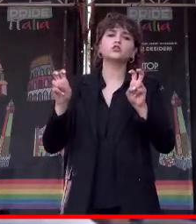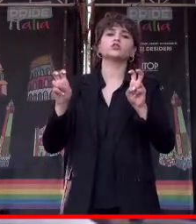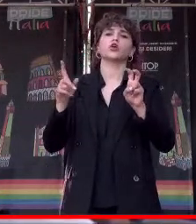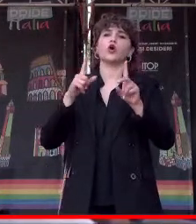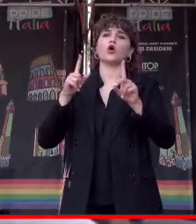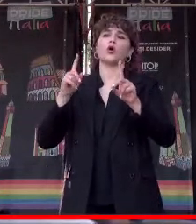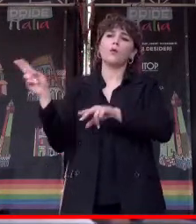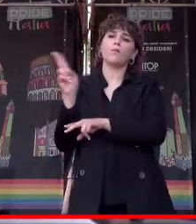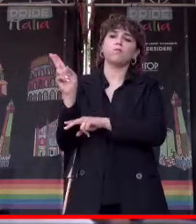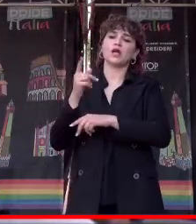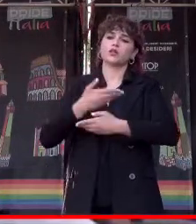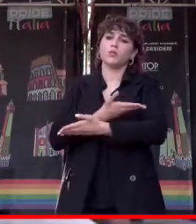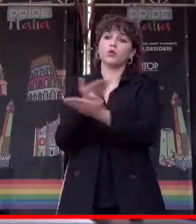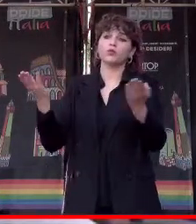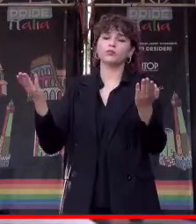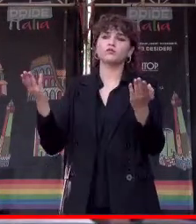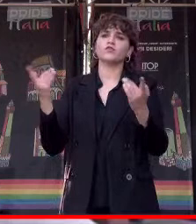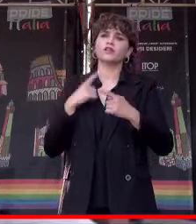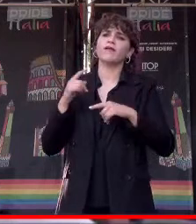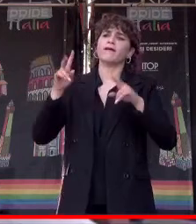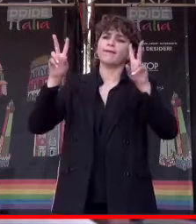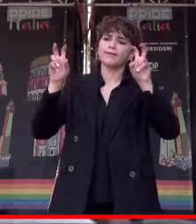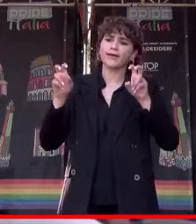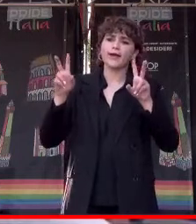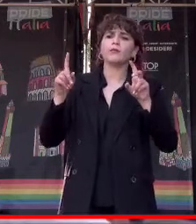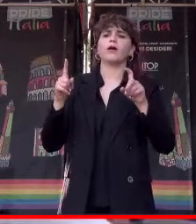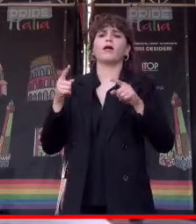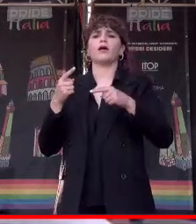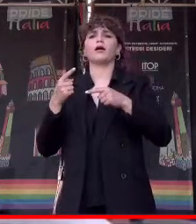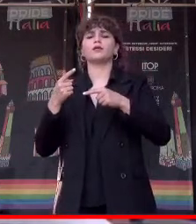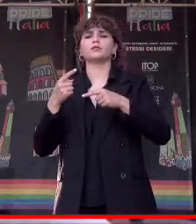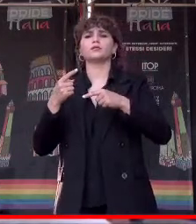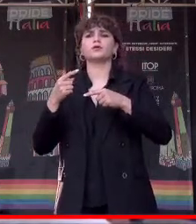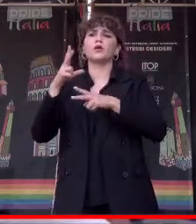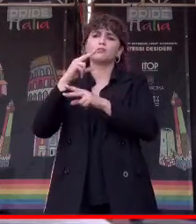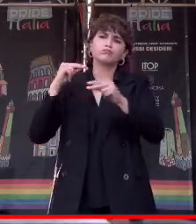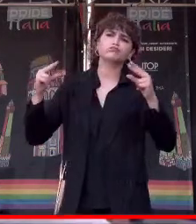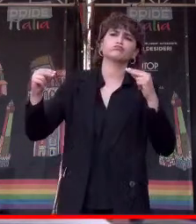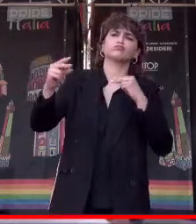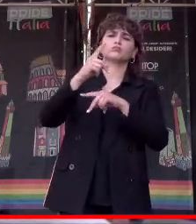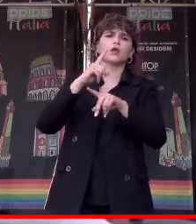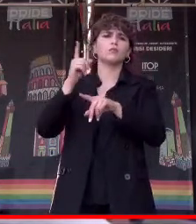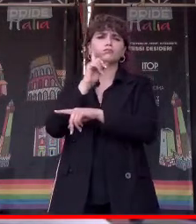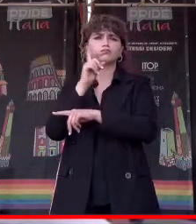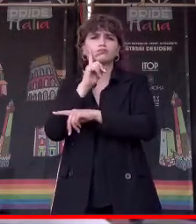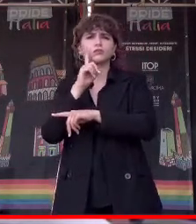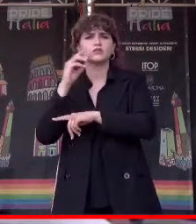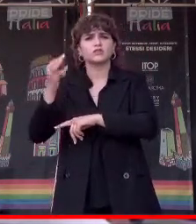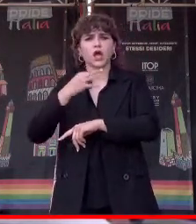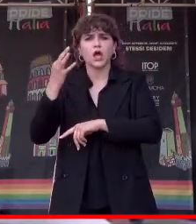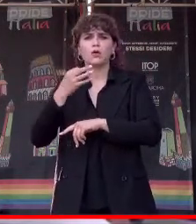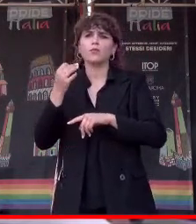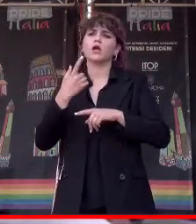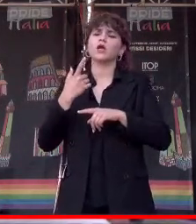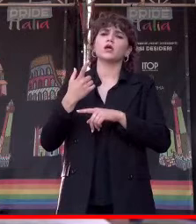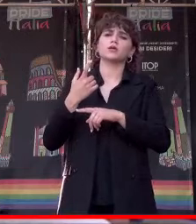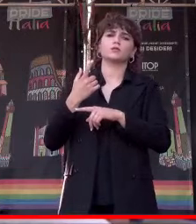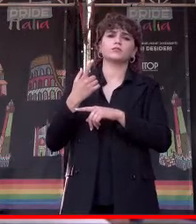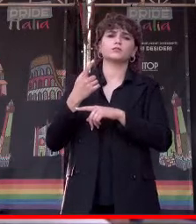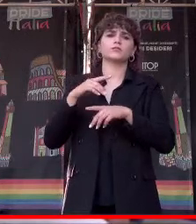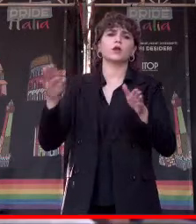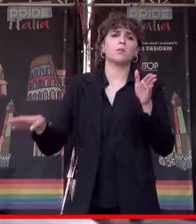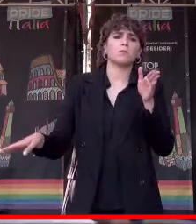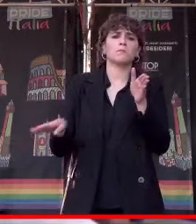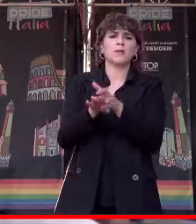vedete come i temi ritornano, come qualcosa che è utile. Quindi partire dagli ultimi vuol dire far bene a tutti e, come dire, e